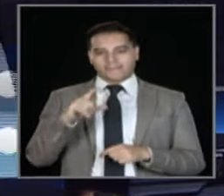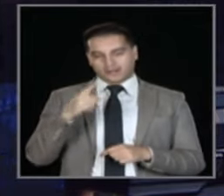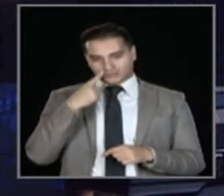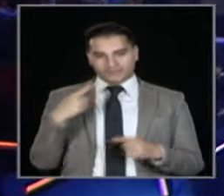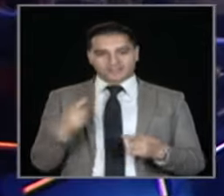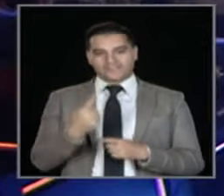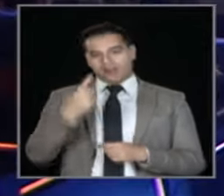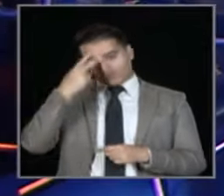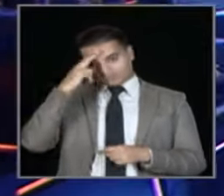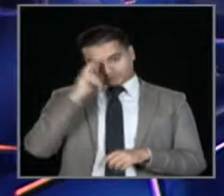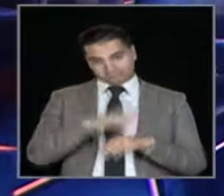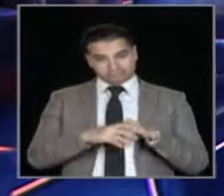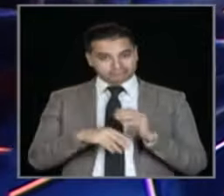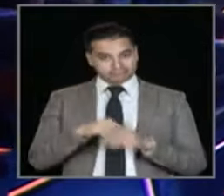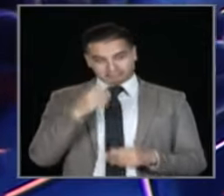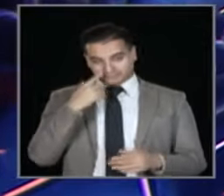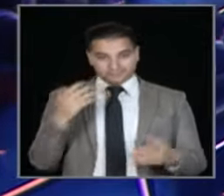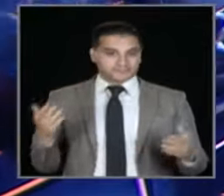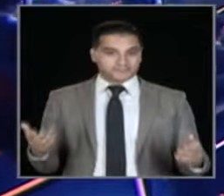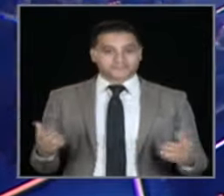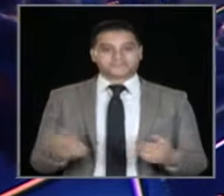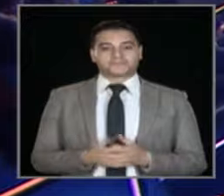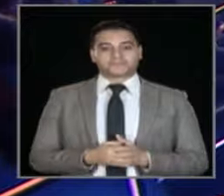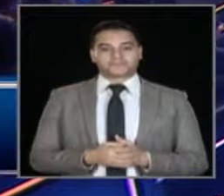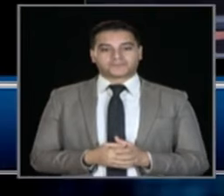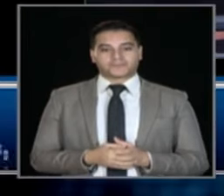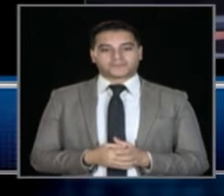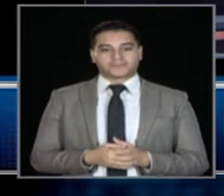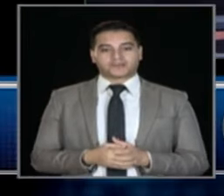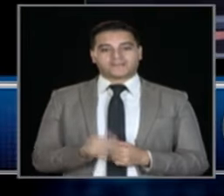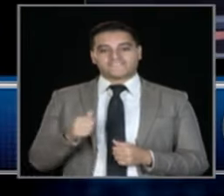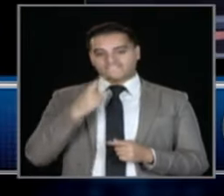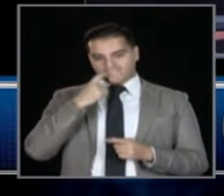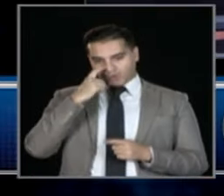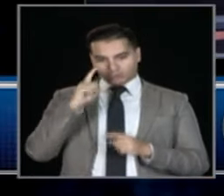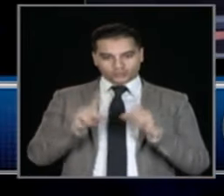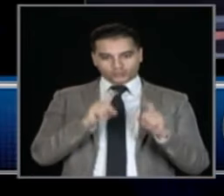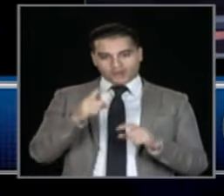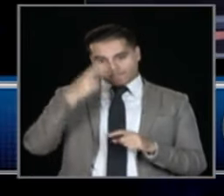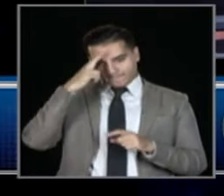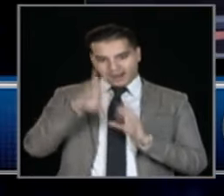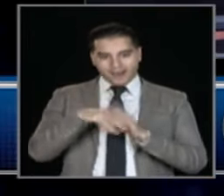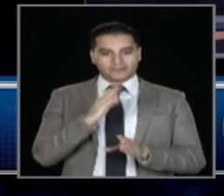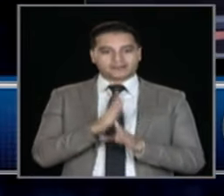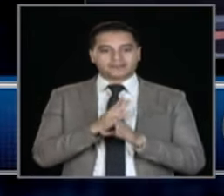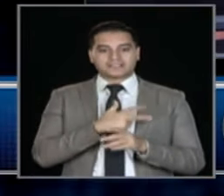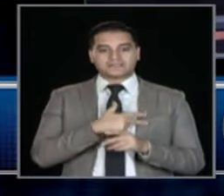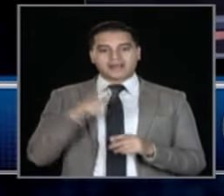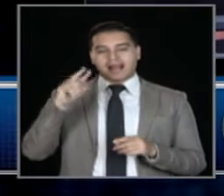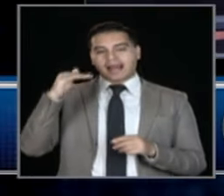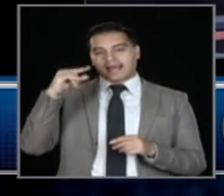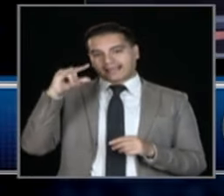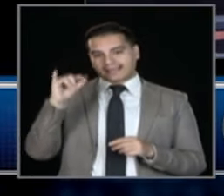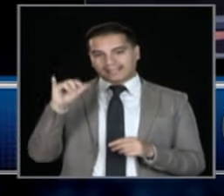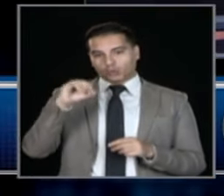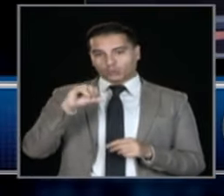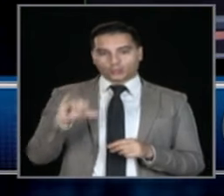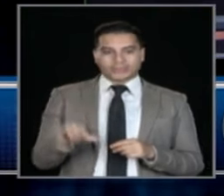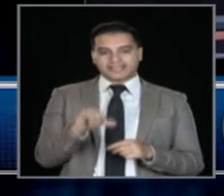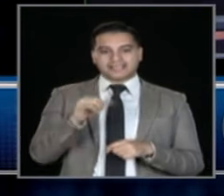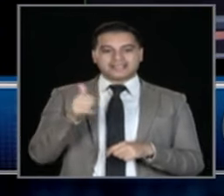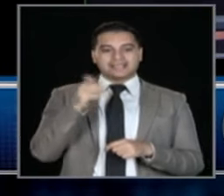السؤال الأول: فنون. فنان قام بدور الخديوي اسماعيل